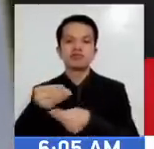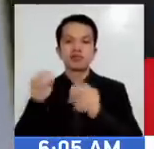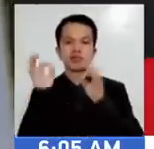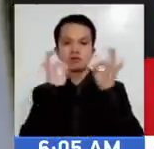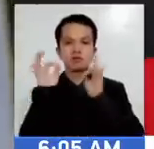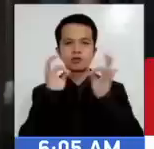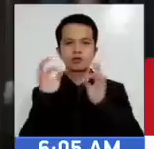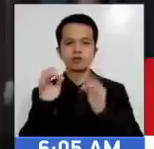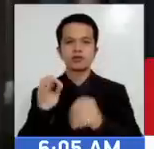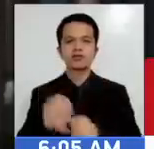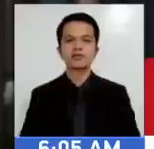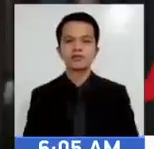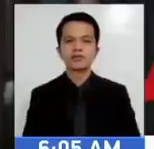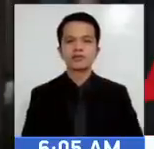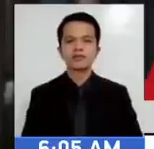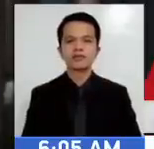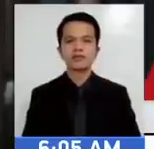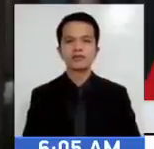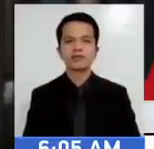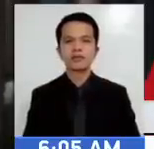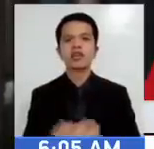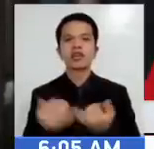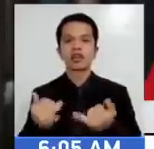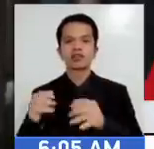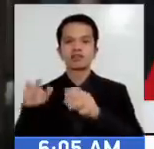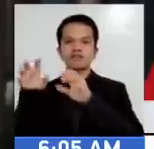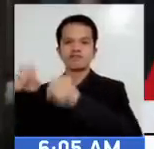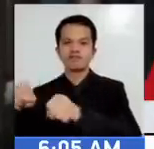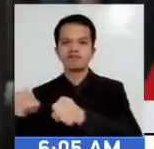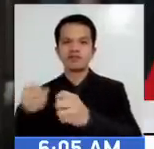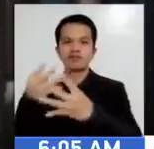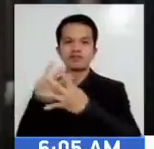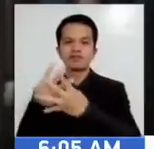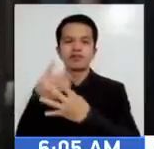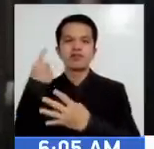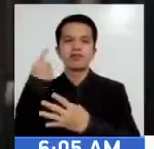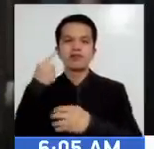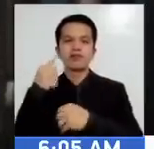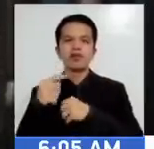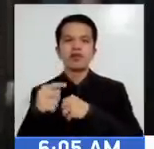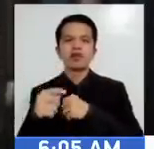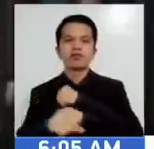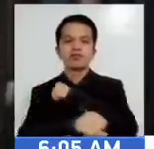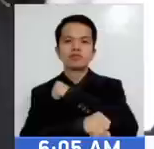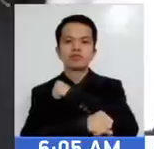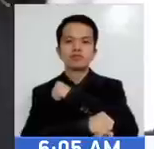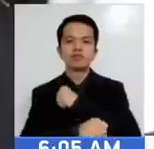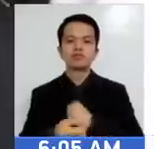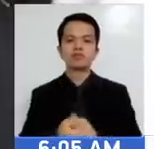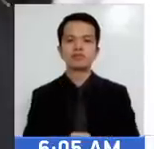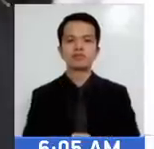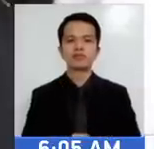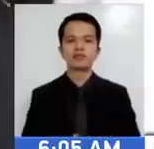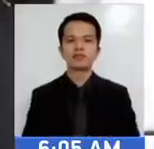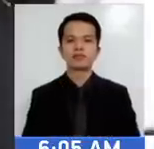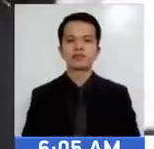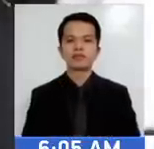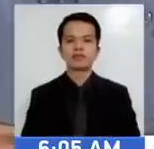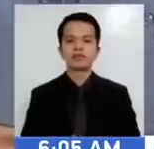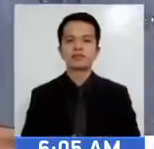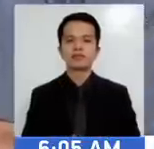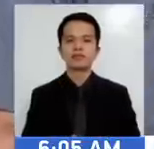reklamong robbery. Wala na po yung lawyer ko po magsabi ng sumagot ng mga katanungan niyo. Ito ang unang